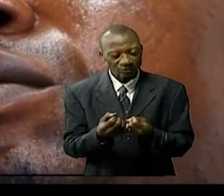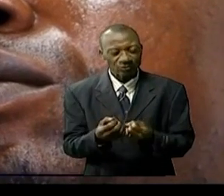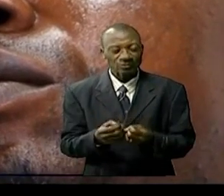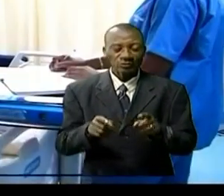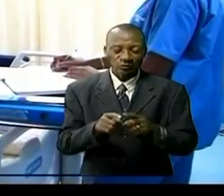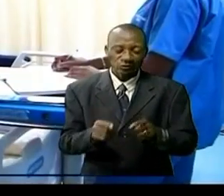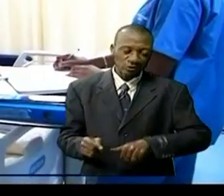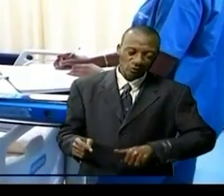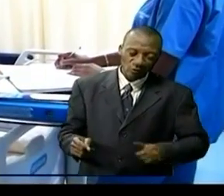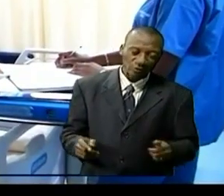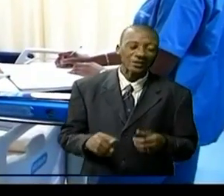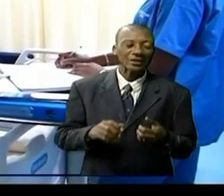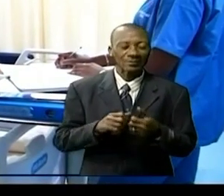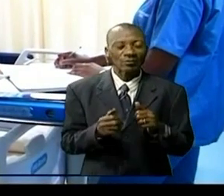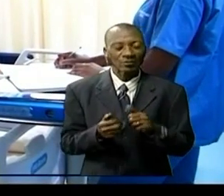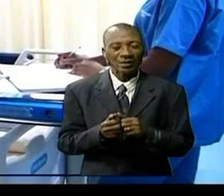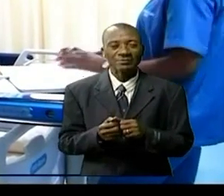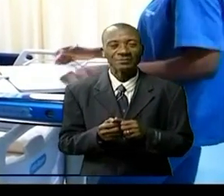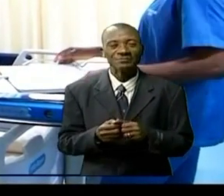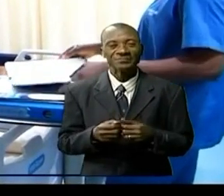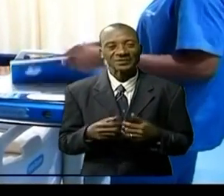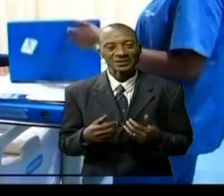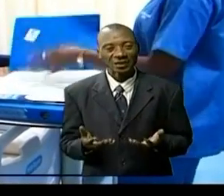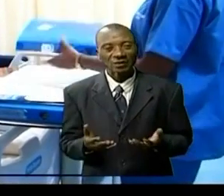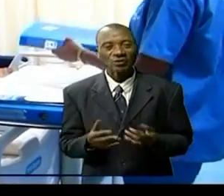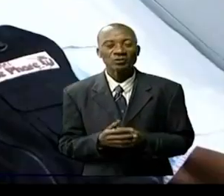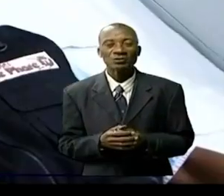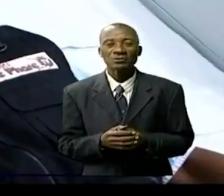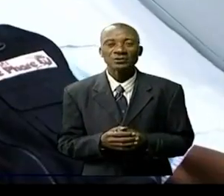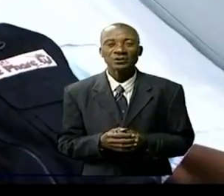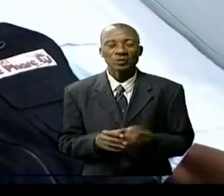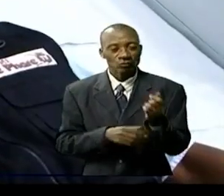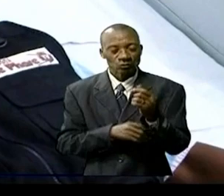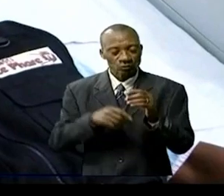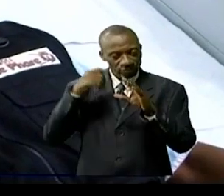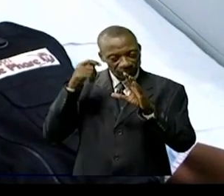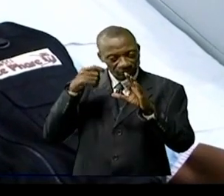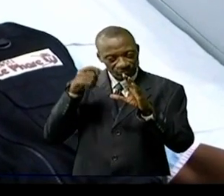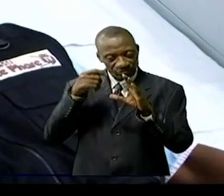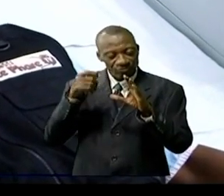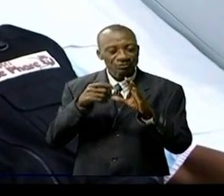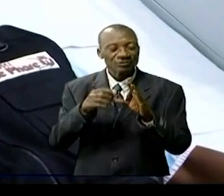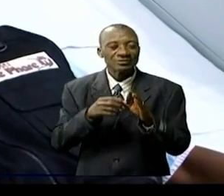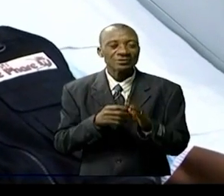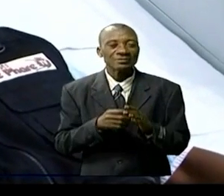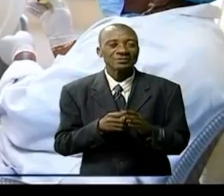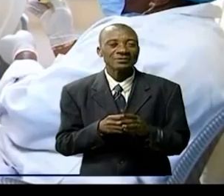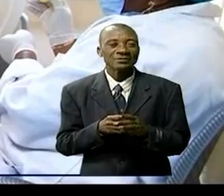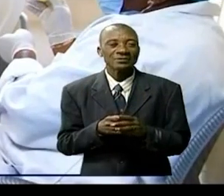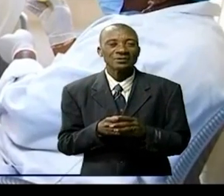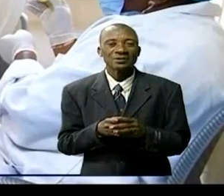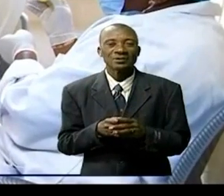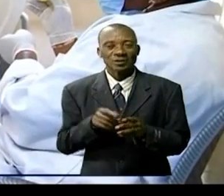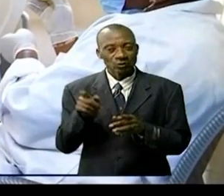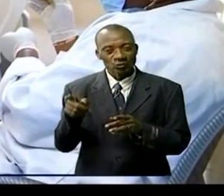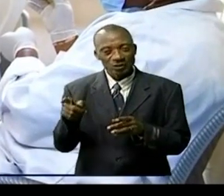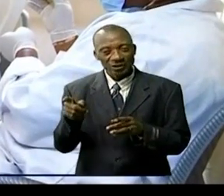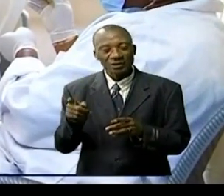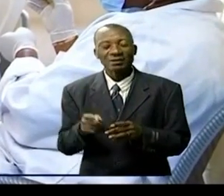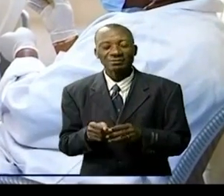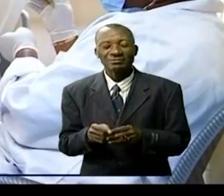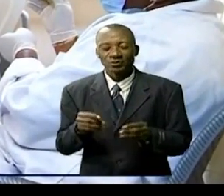jonathan quitté à les motards et papy bande à la reporter d'image groupe les phares bénéficient des soins appropriés ghg